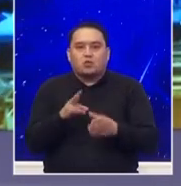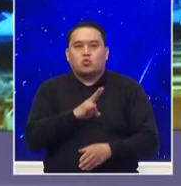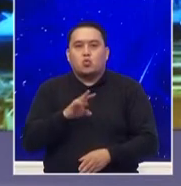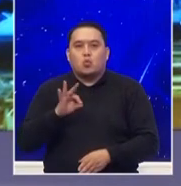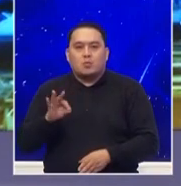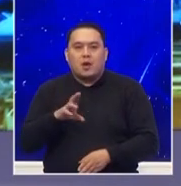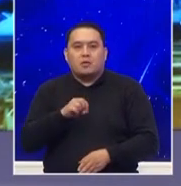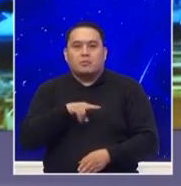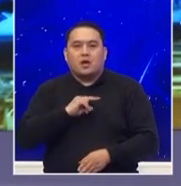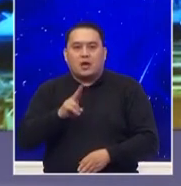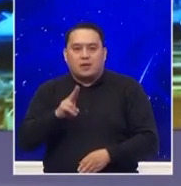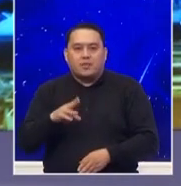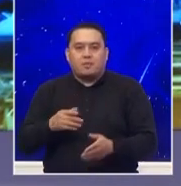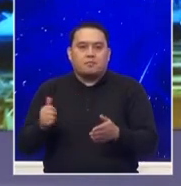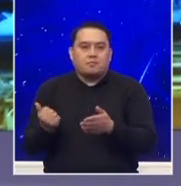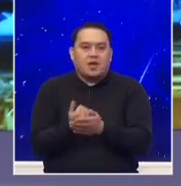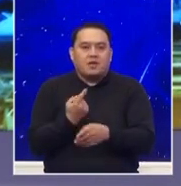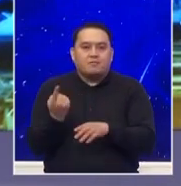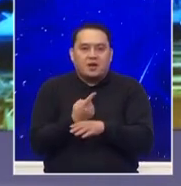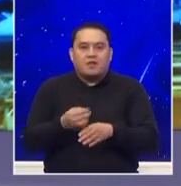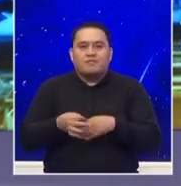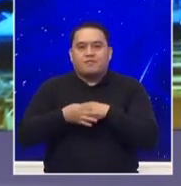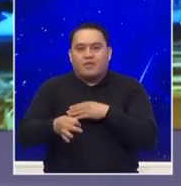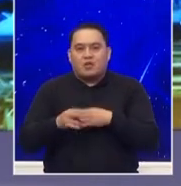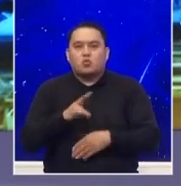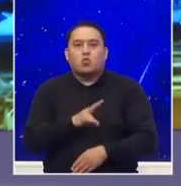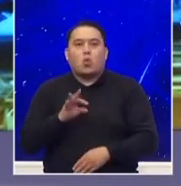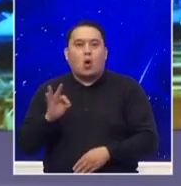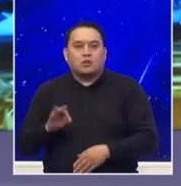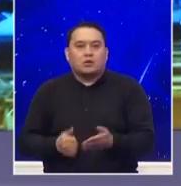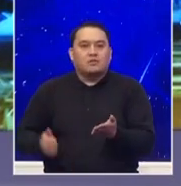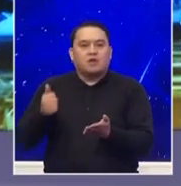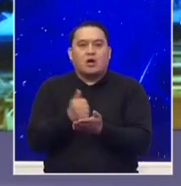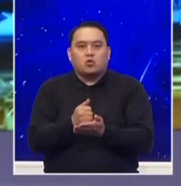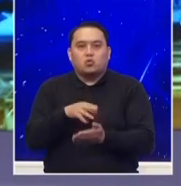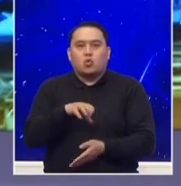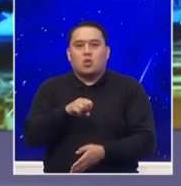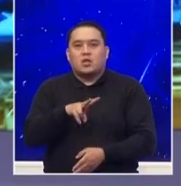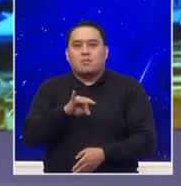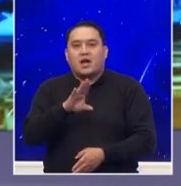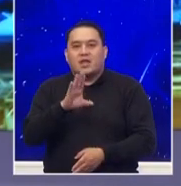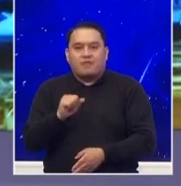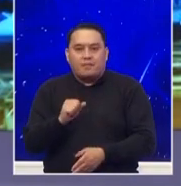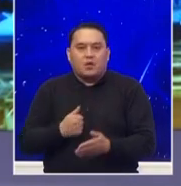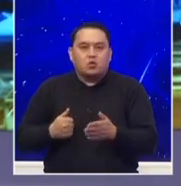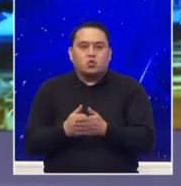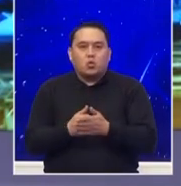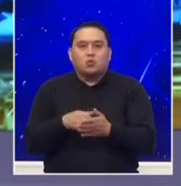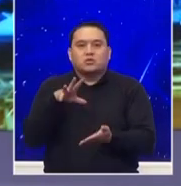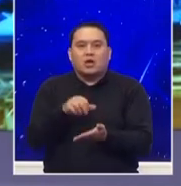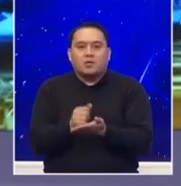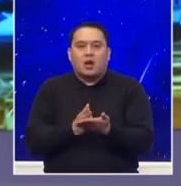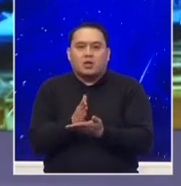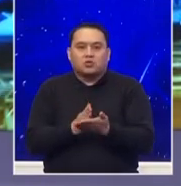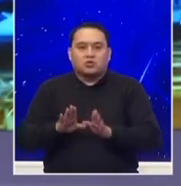Нур-Отан Бауржана Байбека, первым замглавы областного филиала партии Нур-Отан назначена Гульнар Туйлыбаева. До назначения она занимала